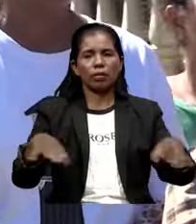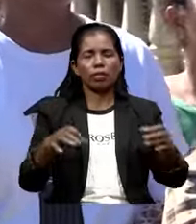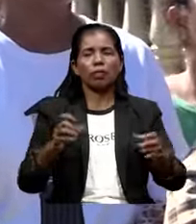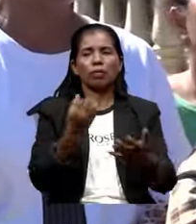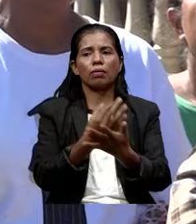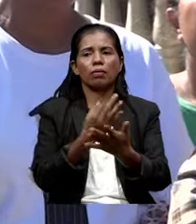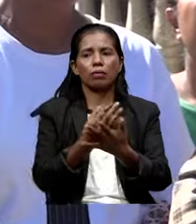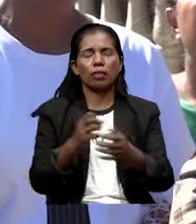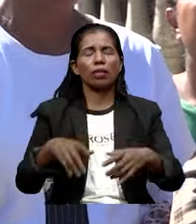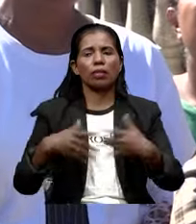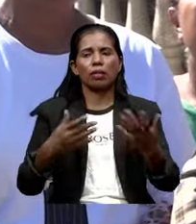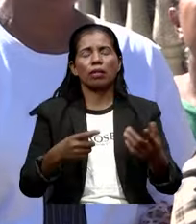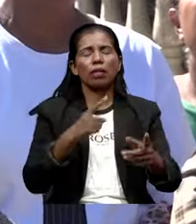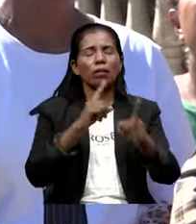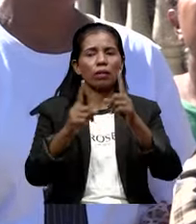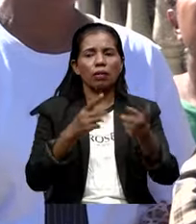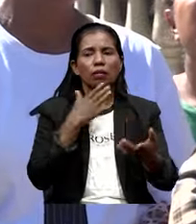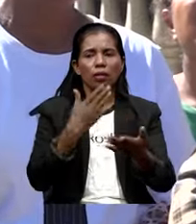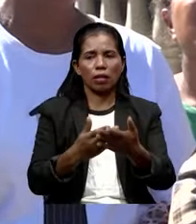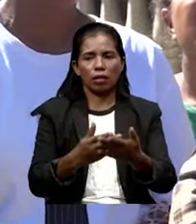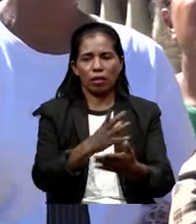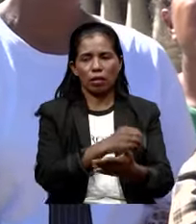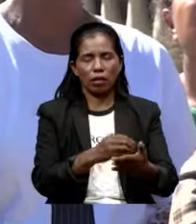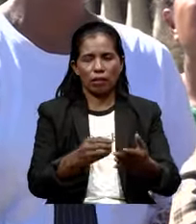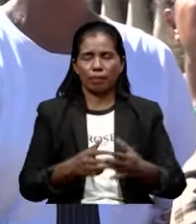mos la explica de dia labar sira ita kuita de basira pa